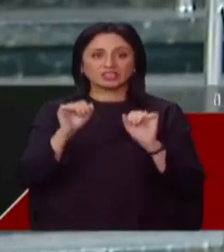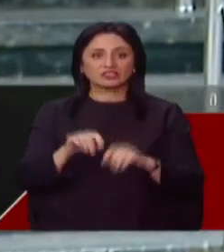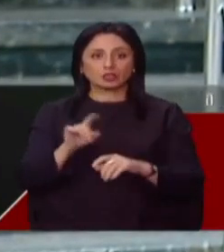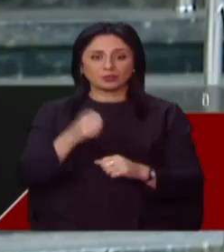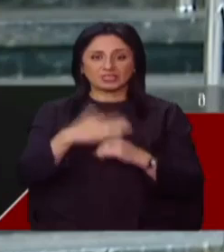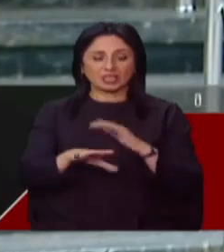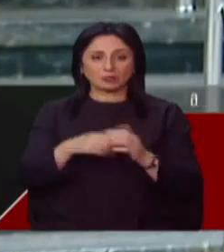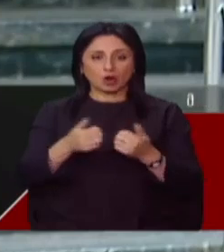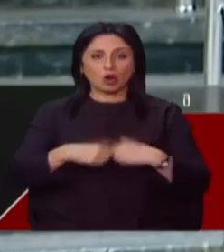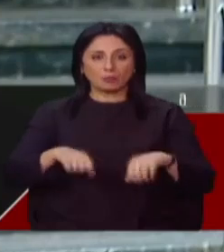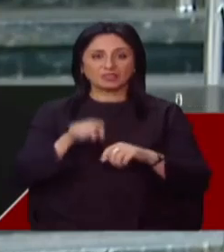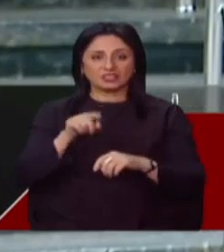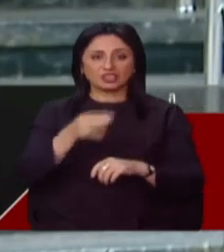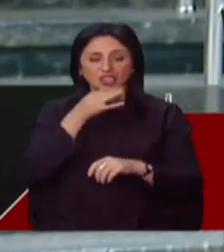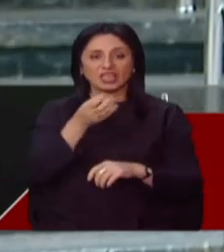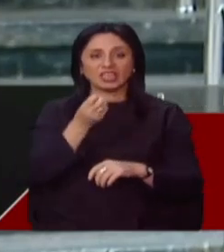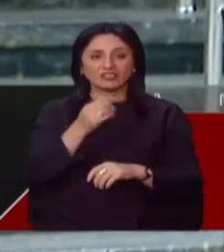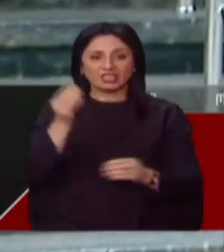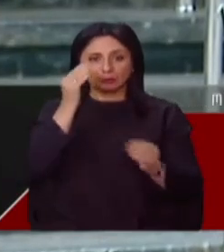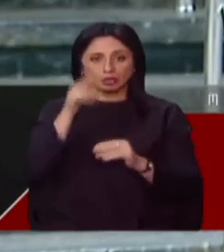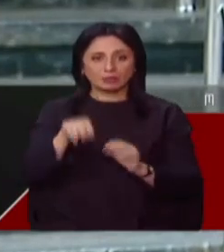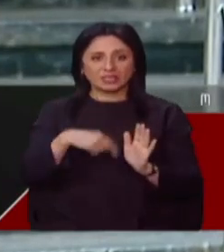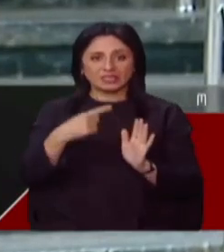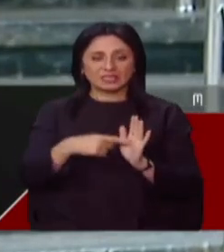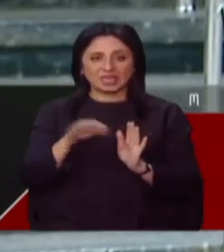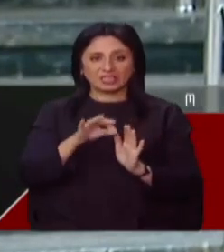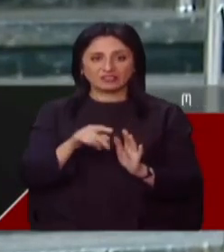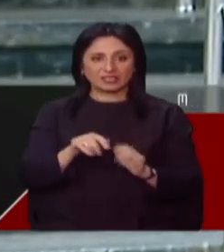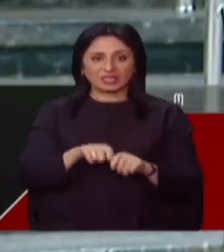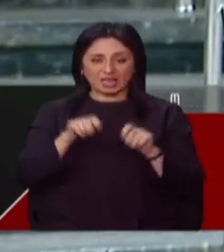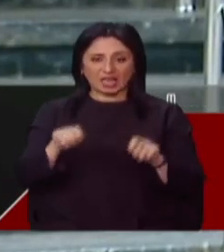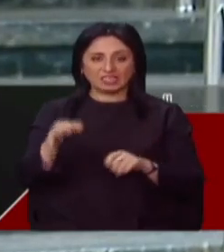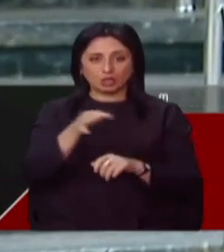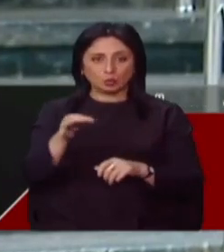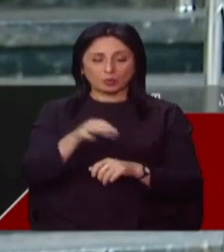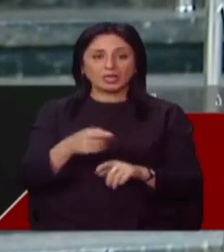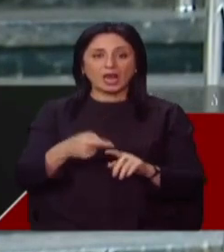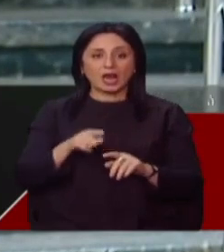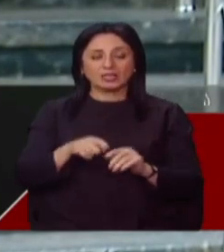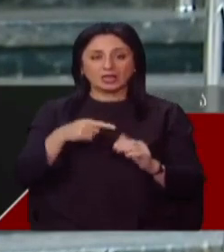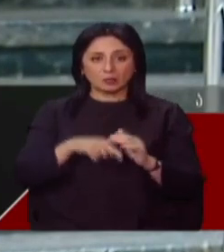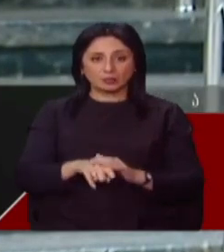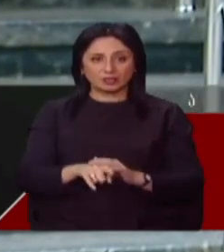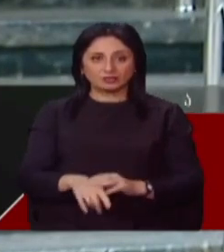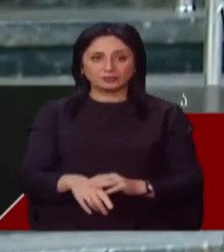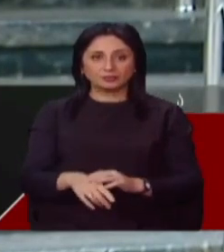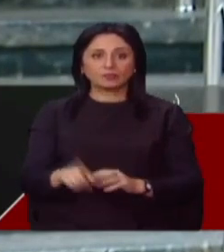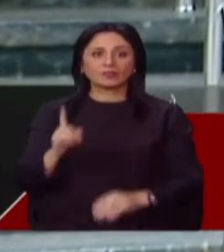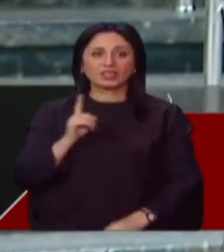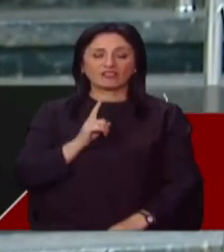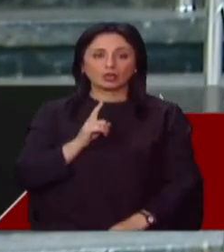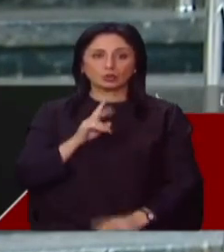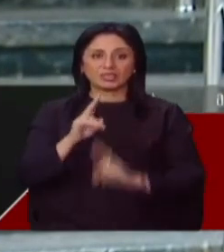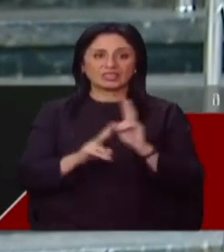საშუალებას, რომ ცენტრალურმა საარჩევნო კომისიამ ჯერ კიდევ იმსჯელოს ამ საკითხებზე და გახსნას უბნები. აქედან გამომდინარე,